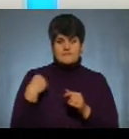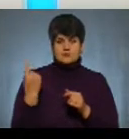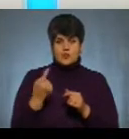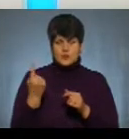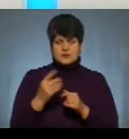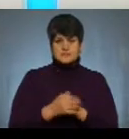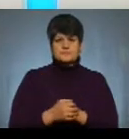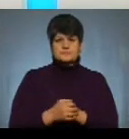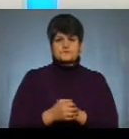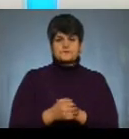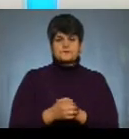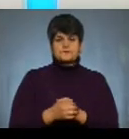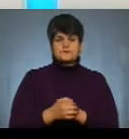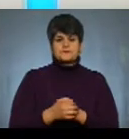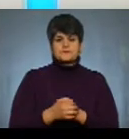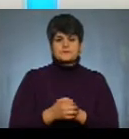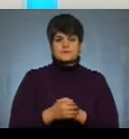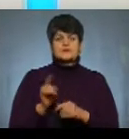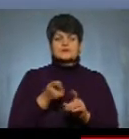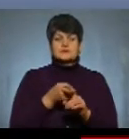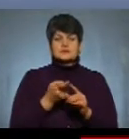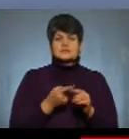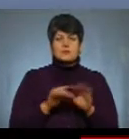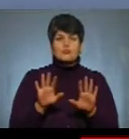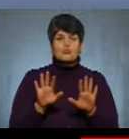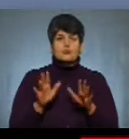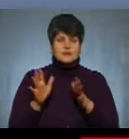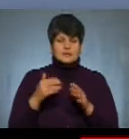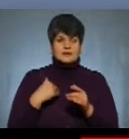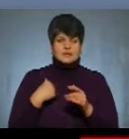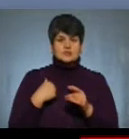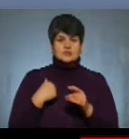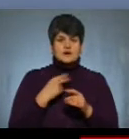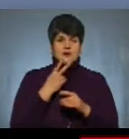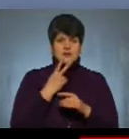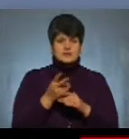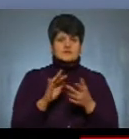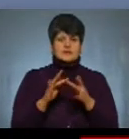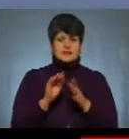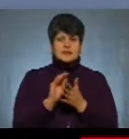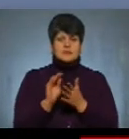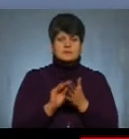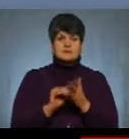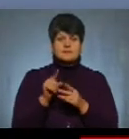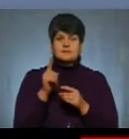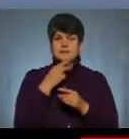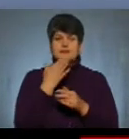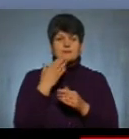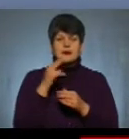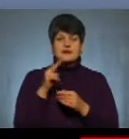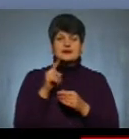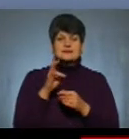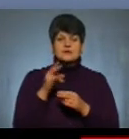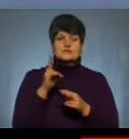області і Львівської області. От. Стосовно цієї події, наш глядач у соцмережах написав такий коментар: там немає знаку